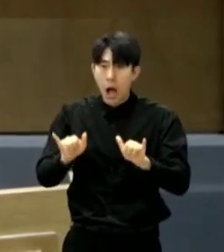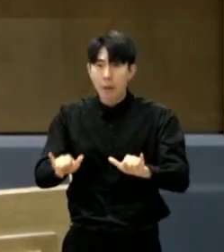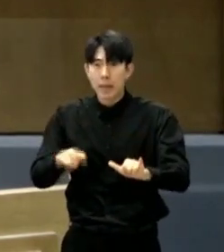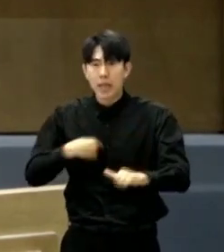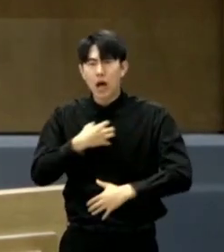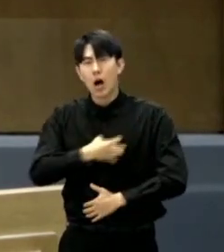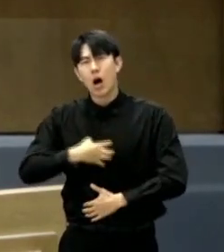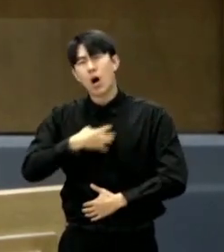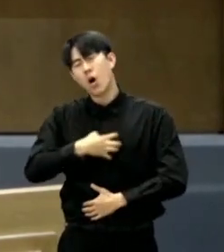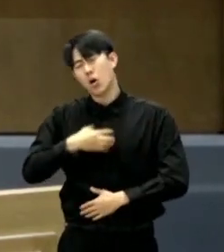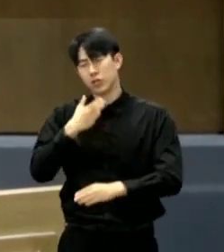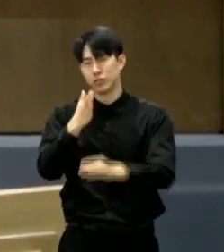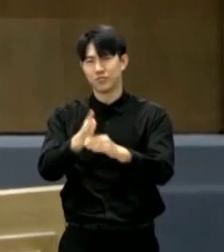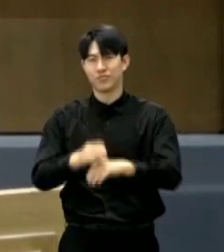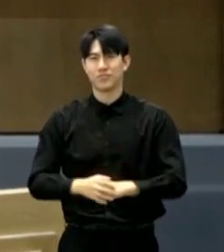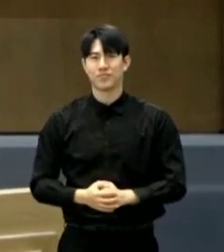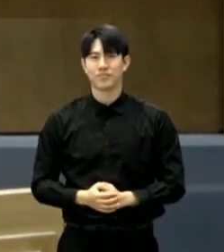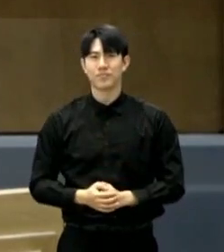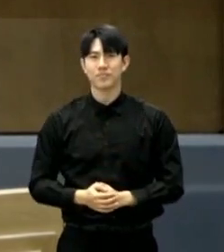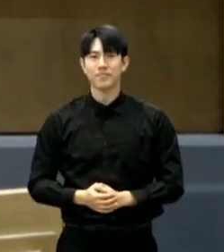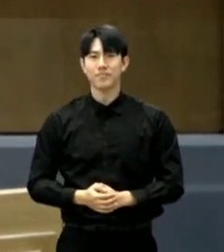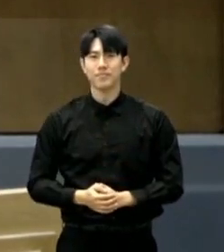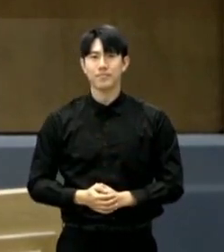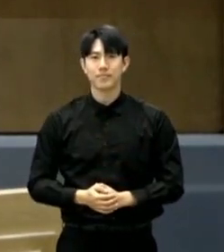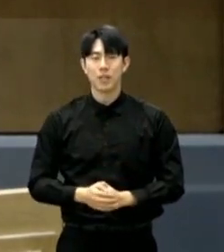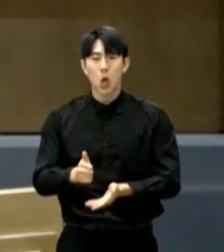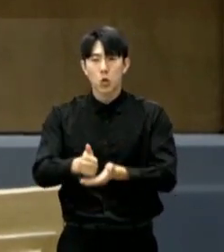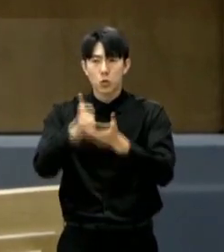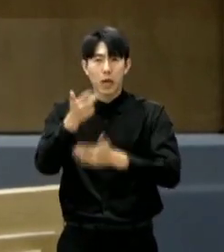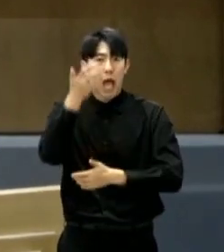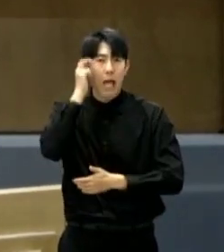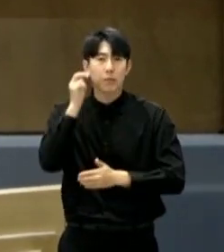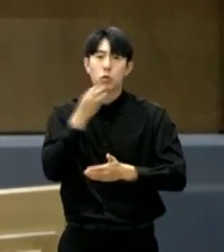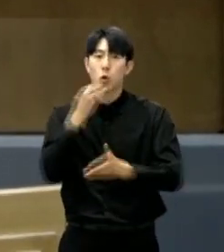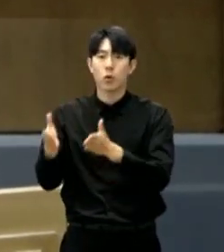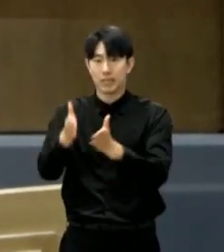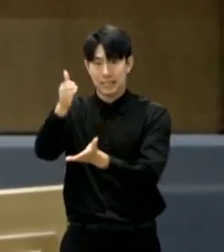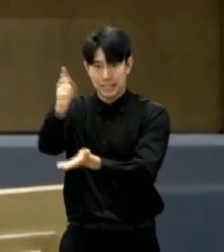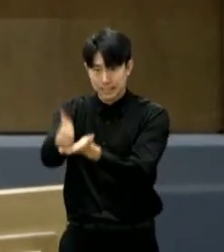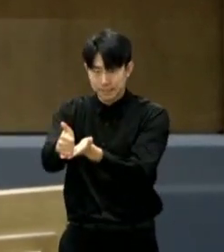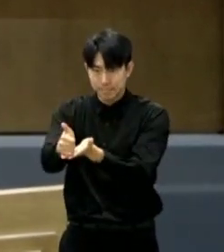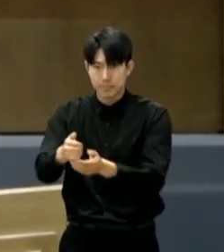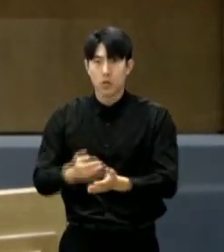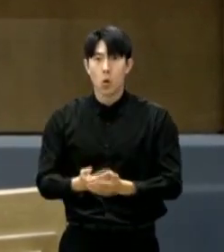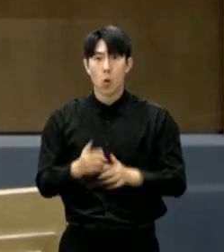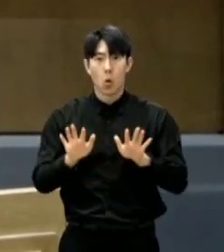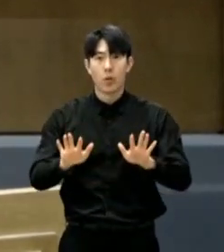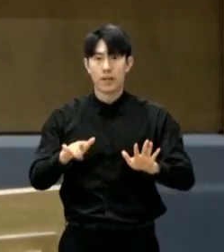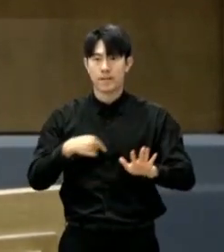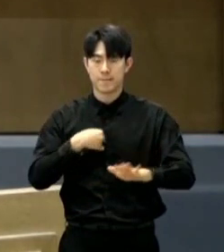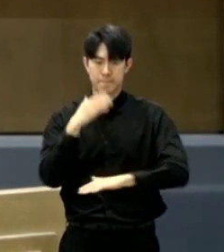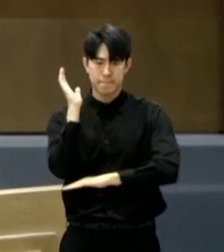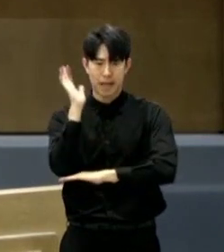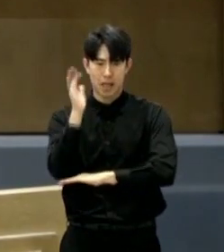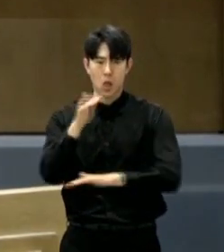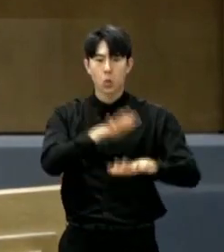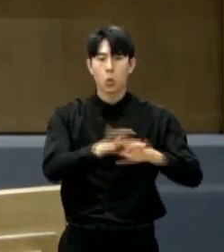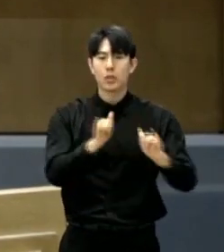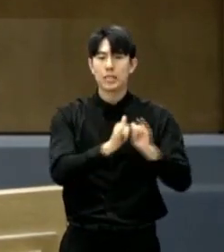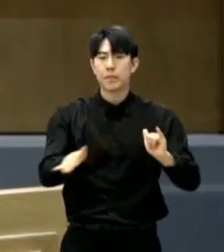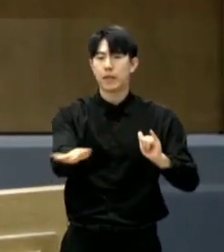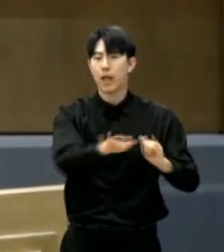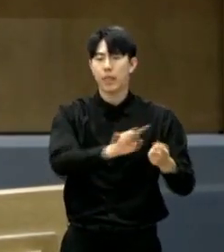심히 염려되는 상황입니다. 존경하는 우리 김동연 지사님, 이 자리에서 농업인들을